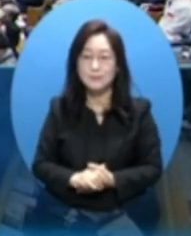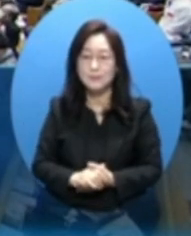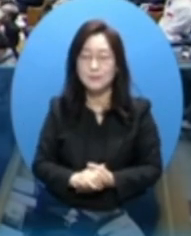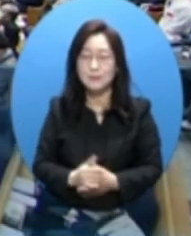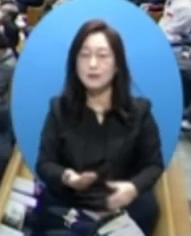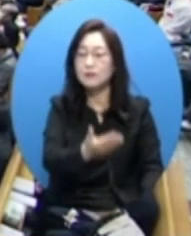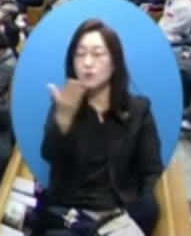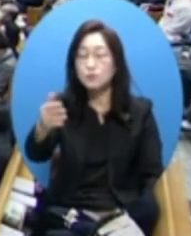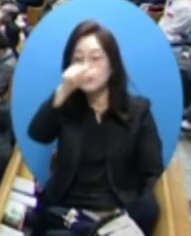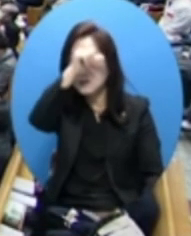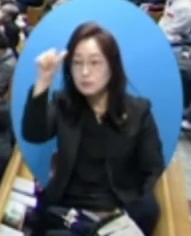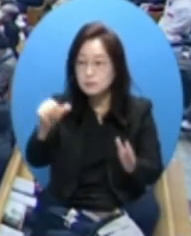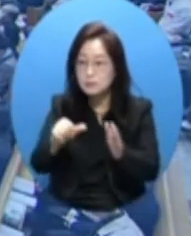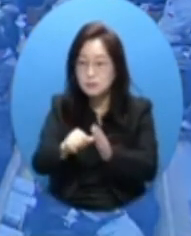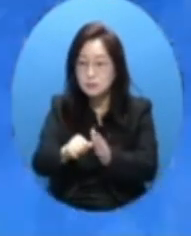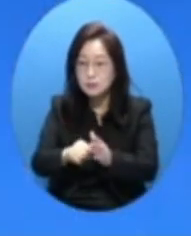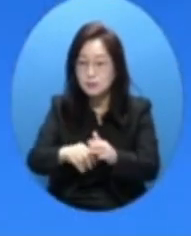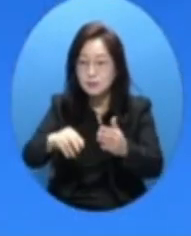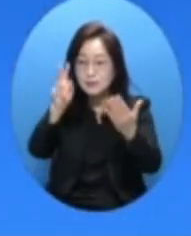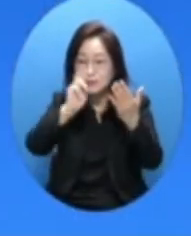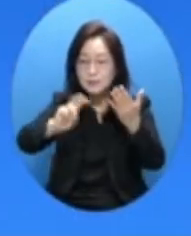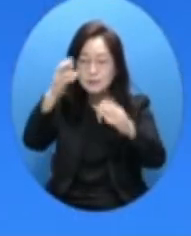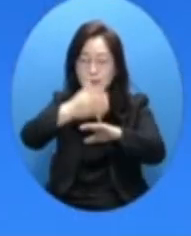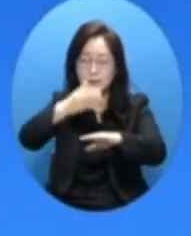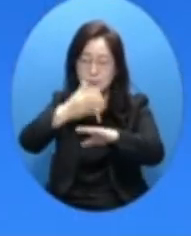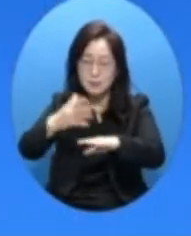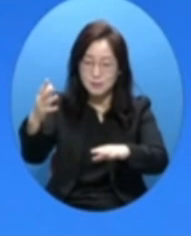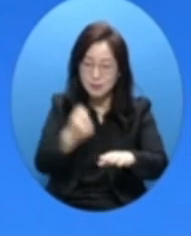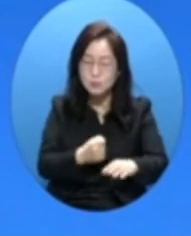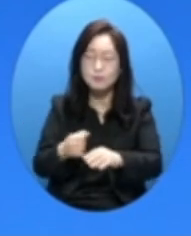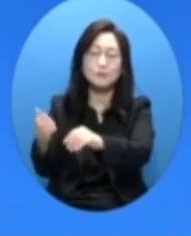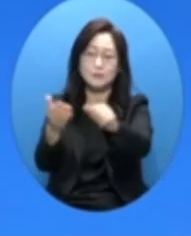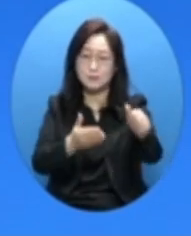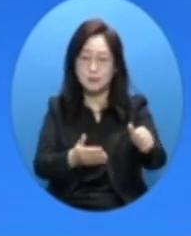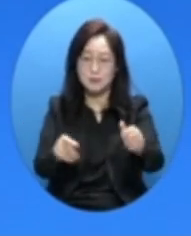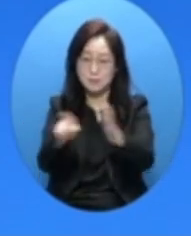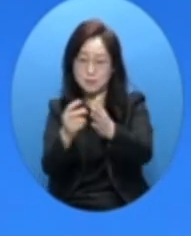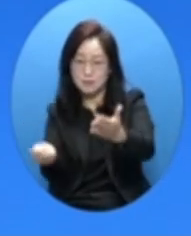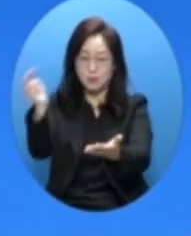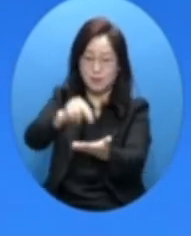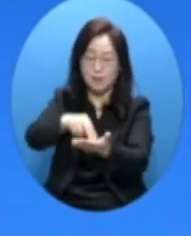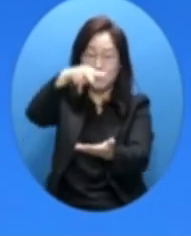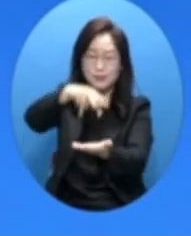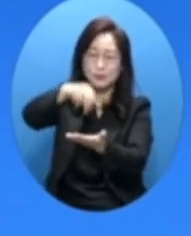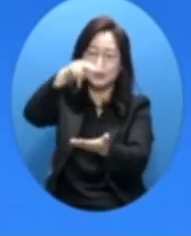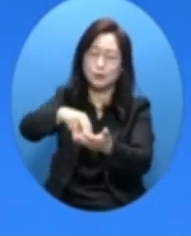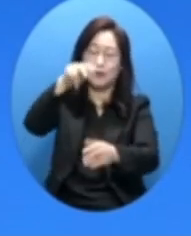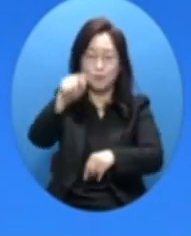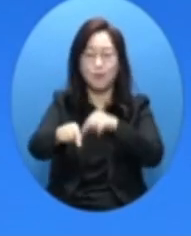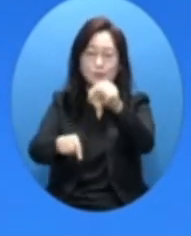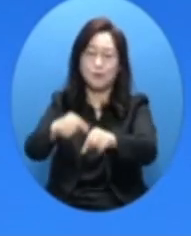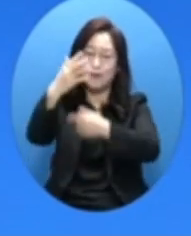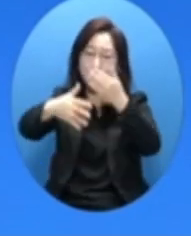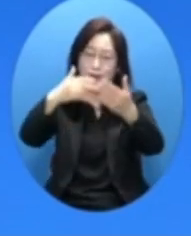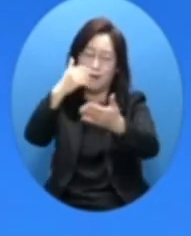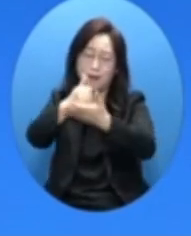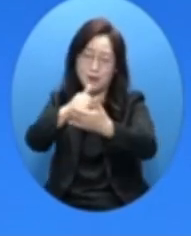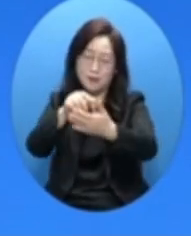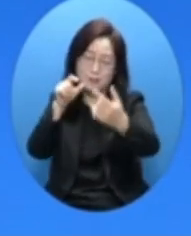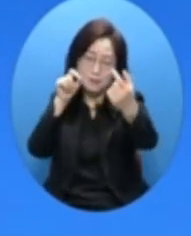여러분의 일생이 찬양과 감사 일정이 되길 바랍니다 믿음의 일어나 뛰어 걸으며 하나님의 보좌 앞에 뛰어나가는